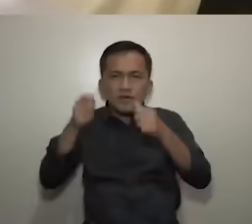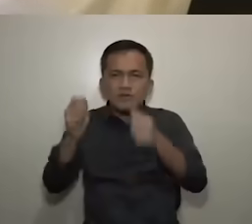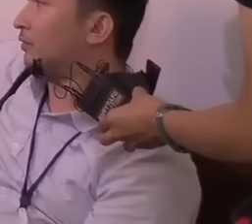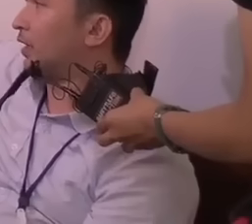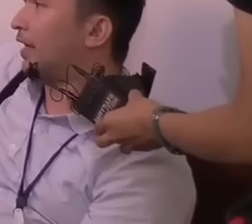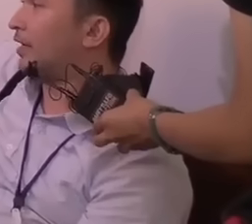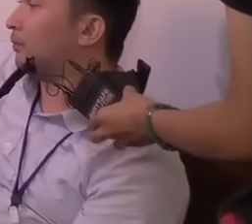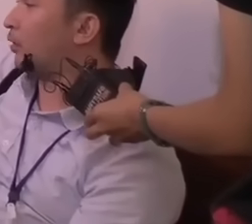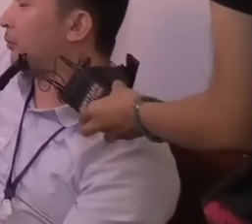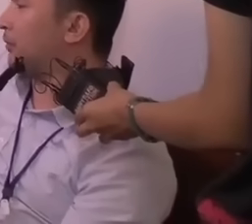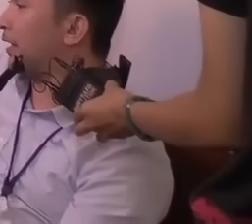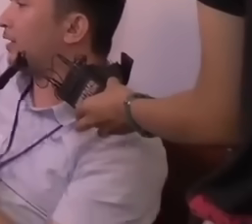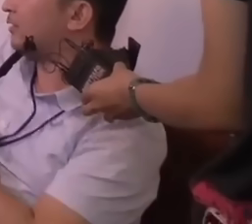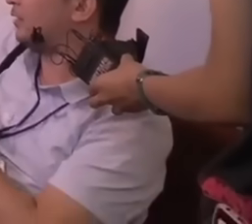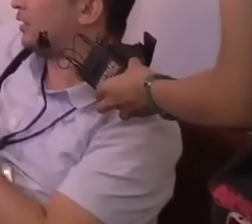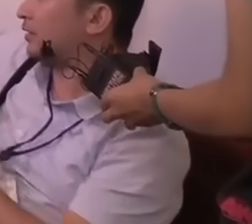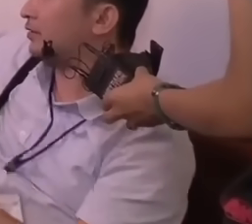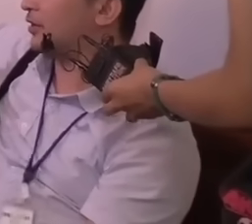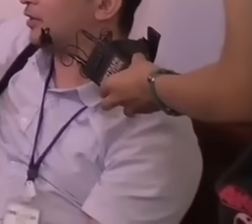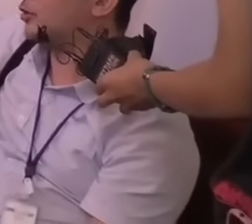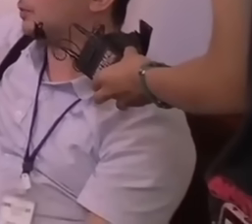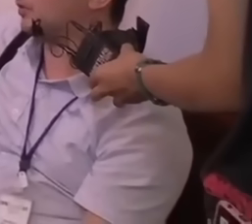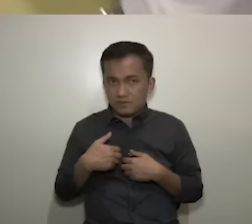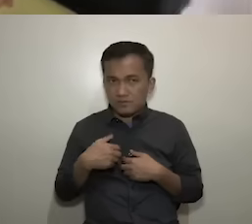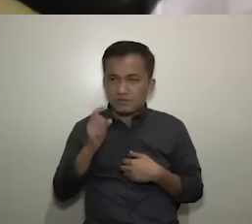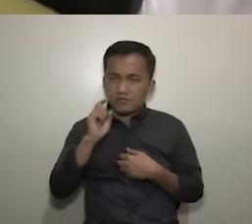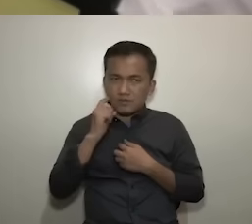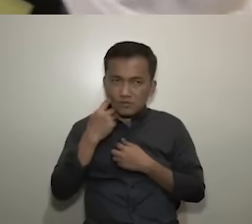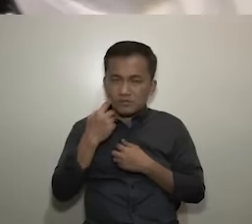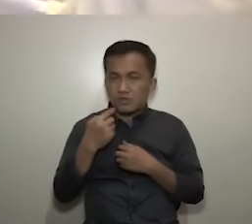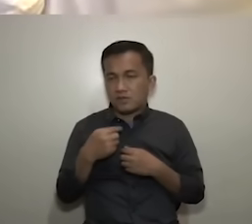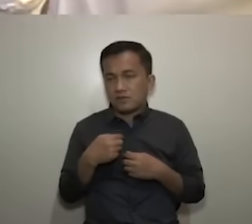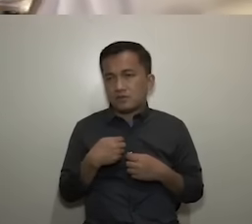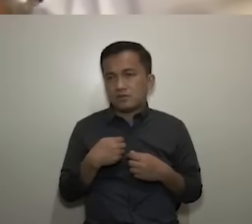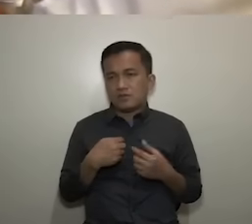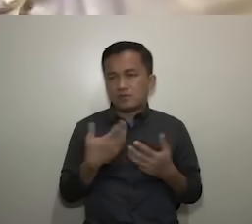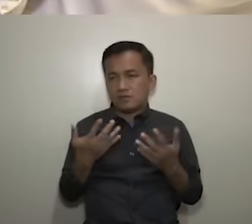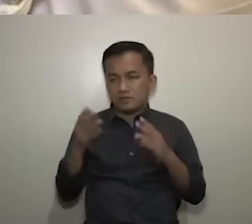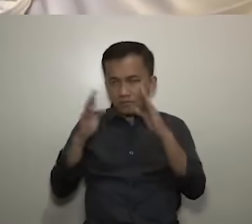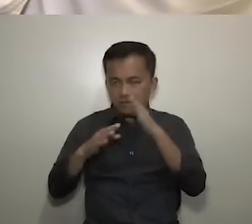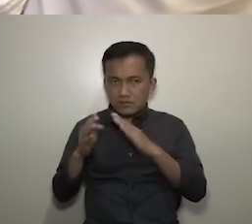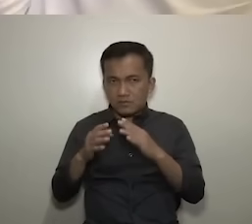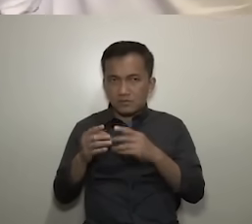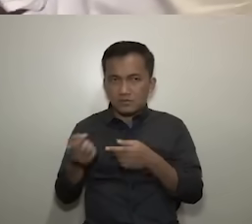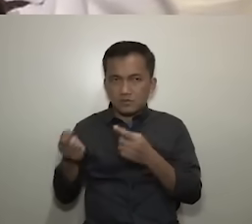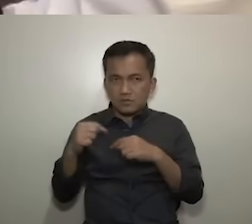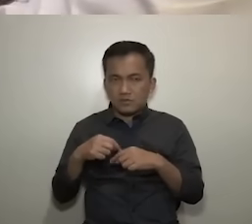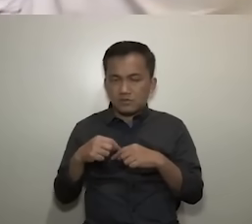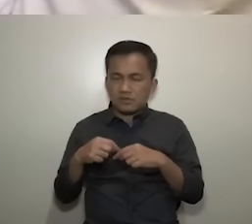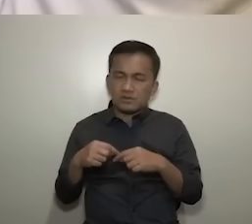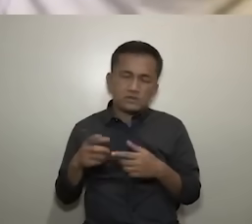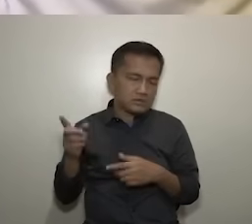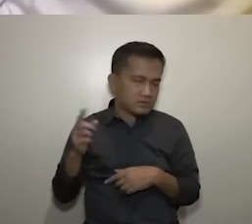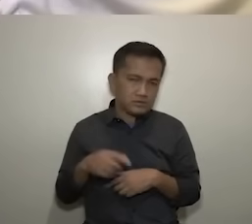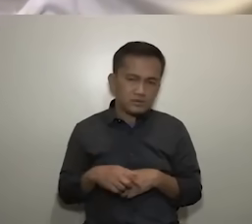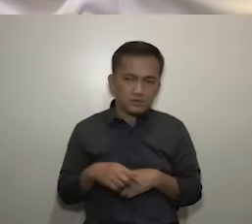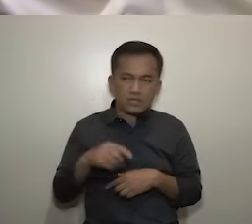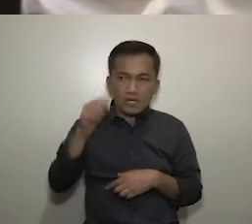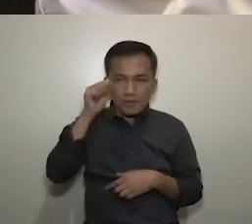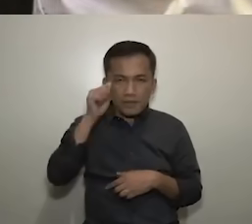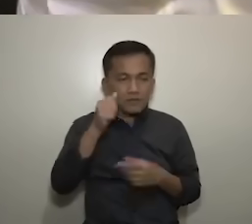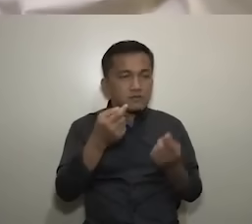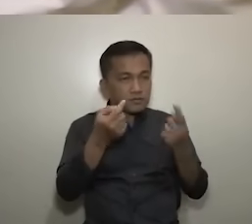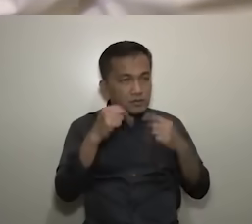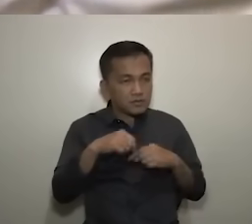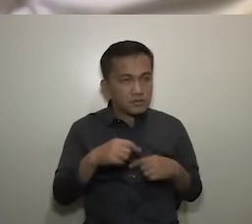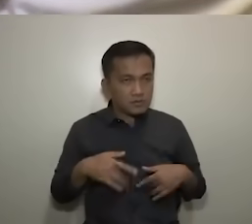binabasag yan, sir? Magalit po ako dahil selos po. Wala naman kami problema kundi nang dumating yan si Abad eh. Si Abad po dumating